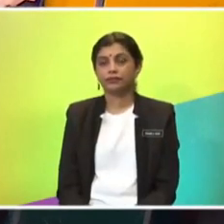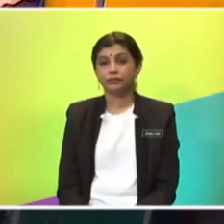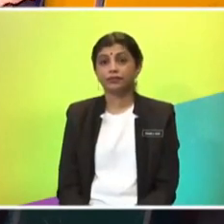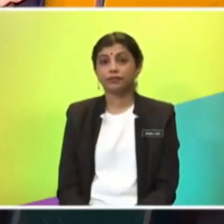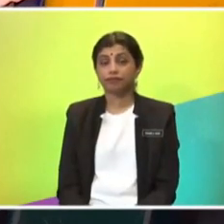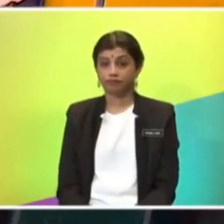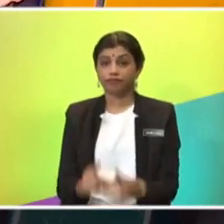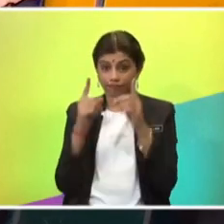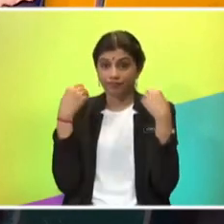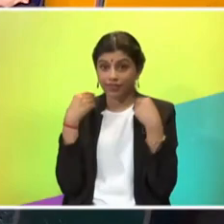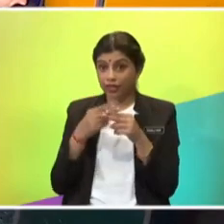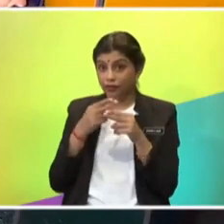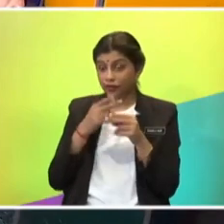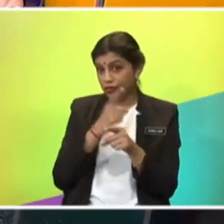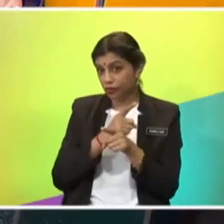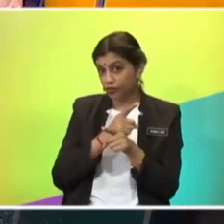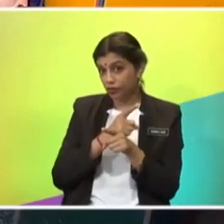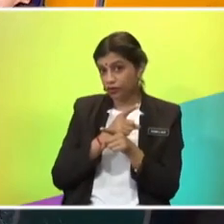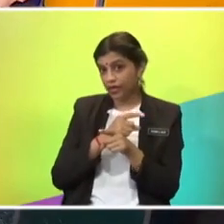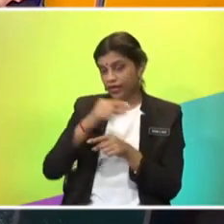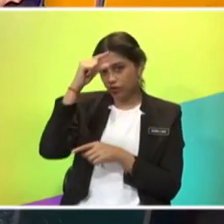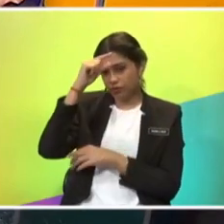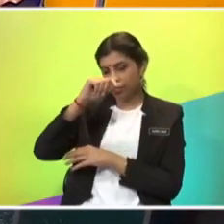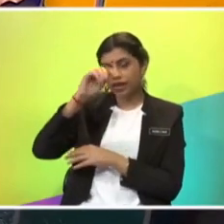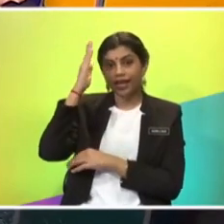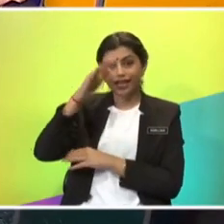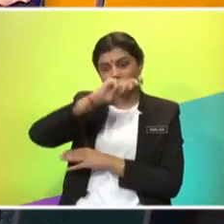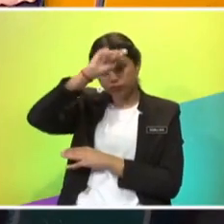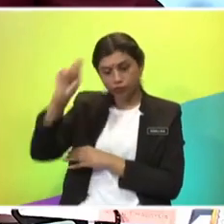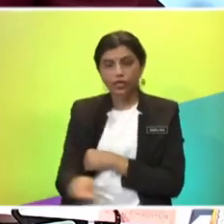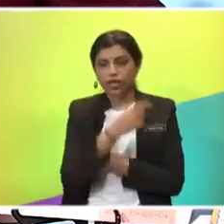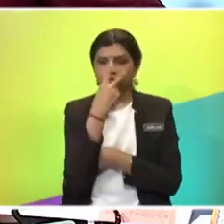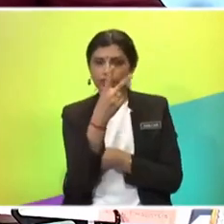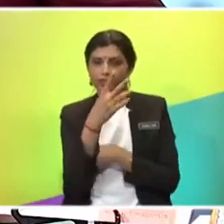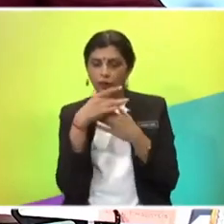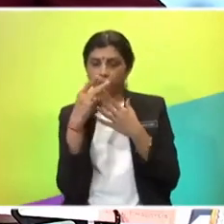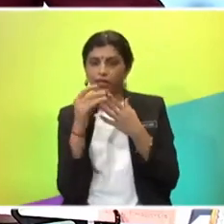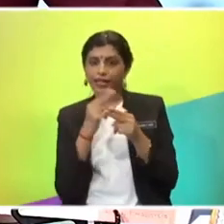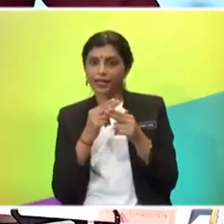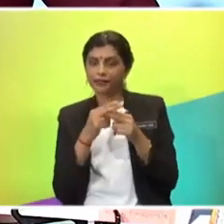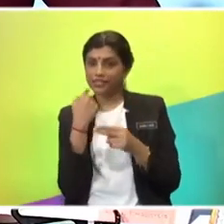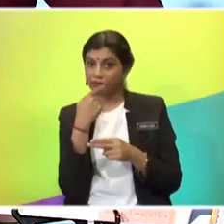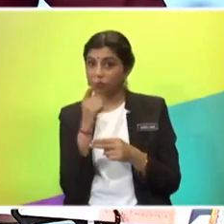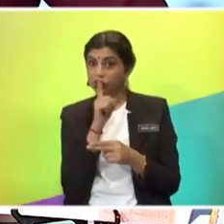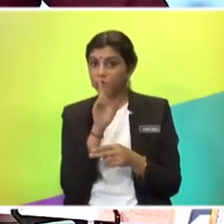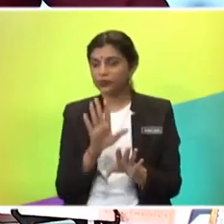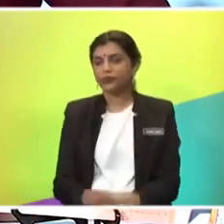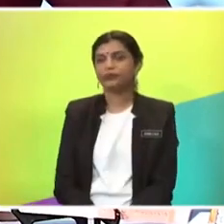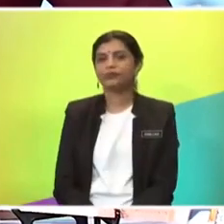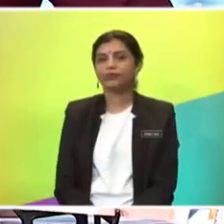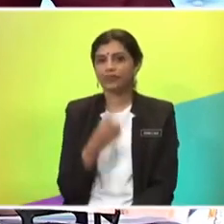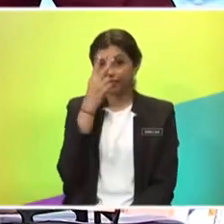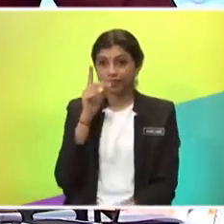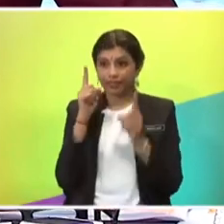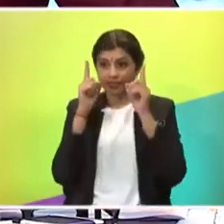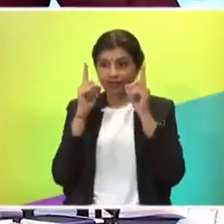tengok siapa yang akan menjawablah untuk mendapat jawapan adakah tepat ataupun tidak. Baik, kita tengok. Saya putar cikgu Ya.